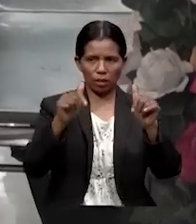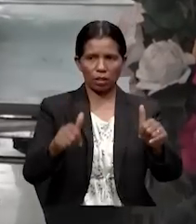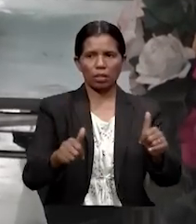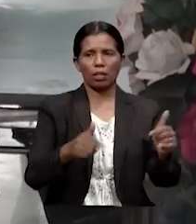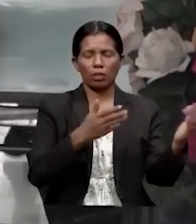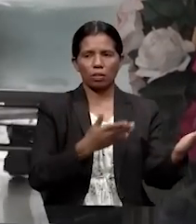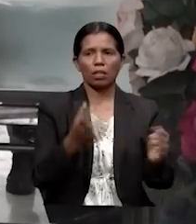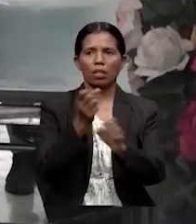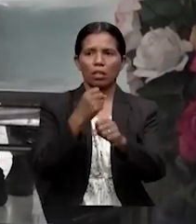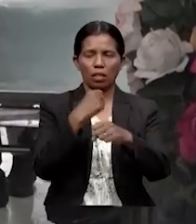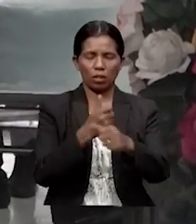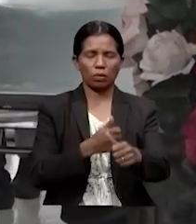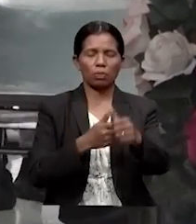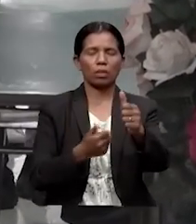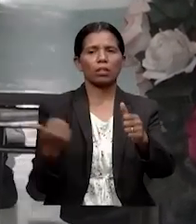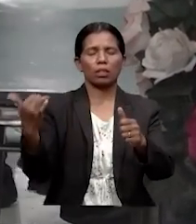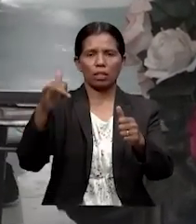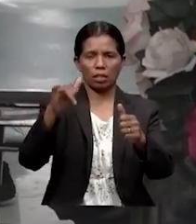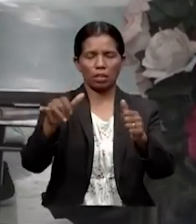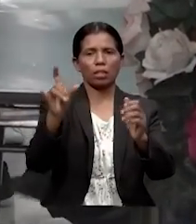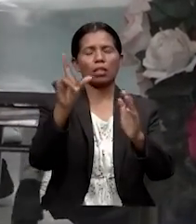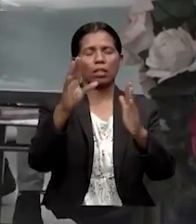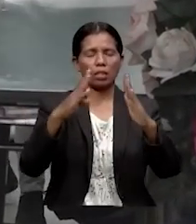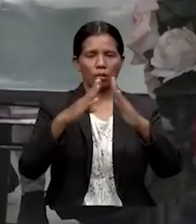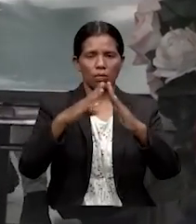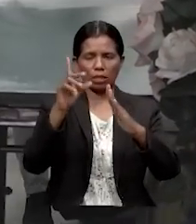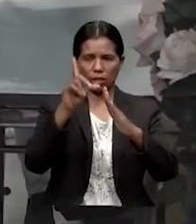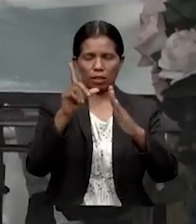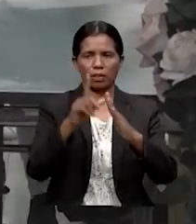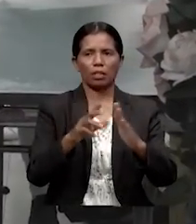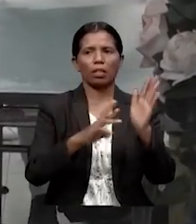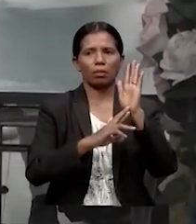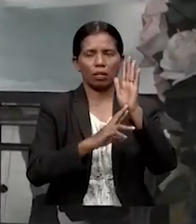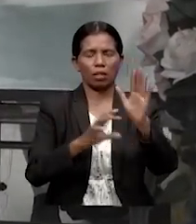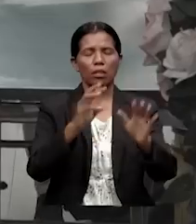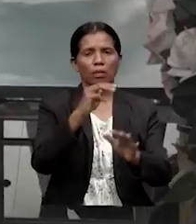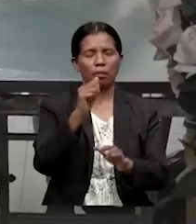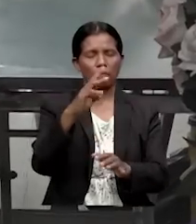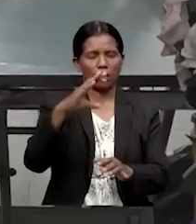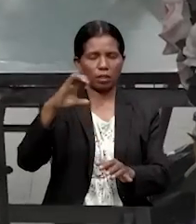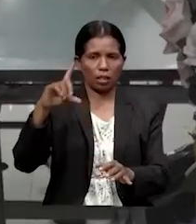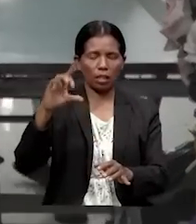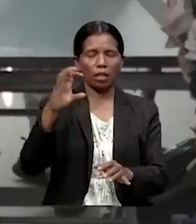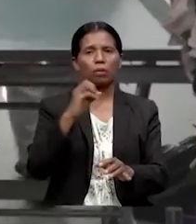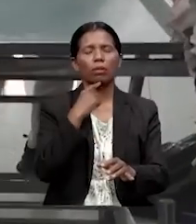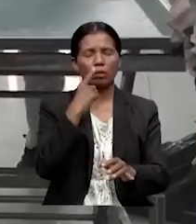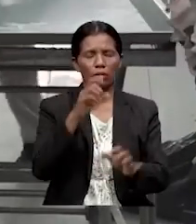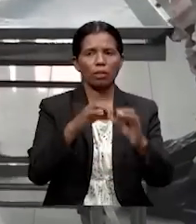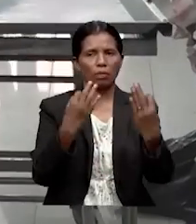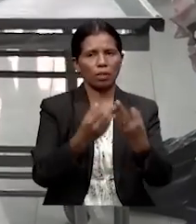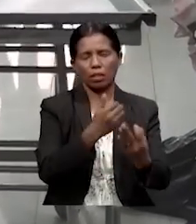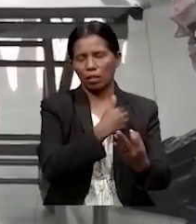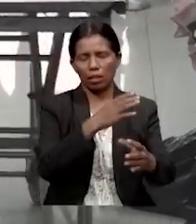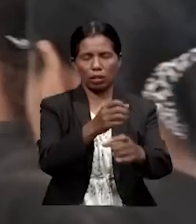di bahalo tuir sirani lisang. Representante família Matibian, Marcelo da Roja, informa, da daune família se da kusimo